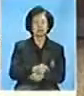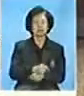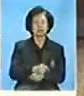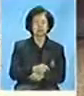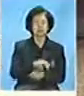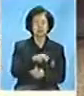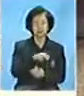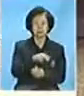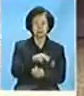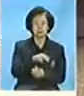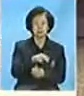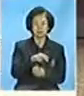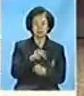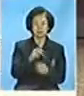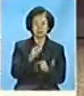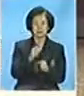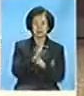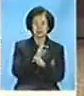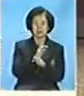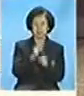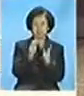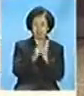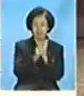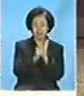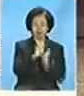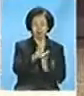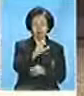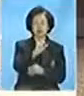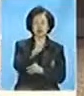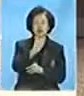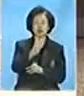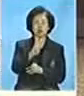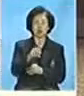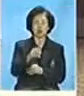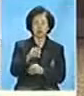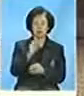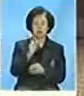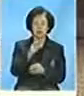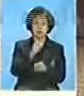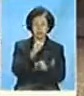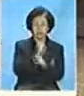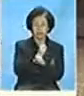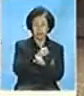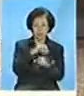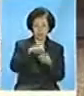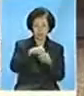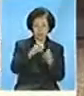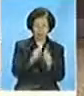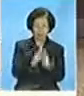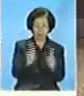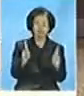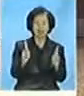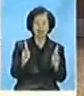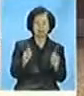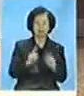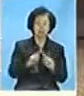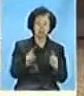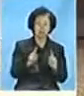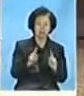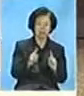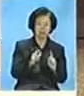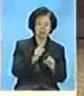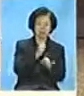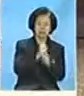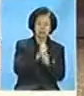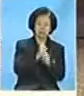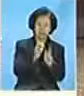างานของงานหลักอีกงานหนึ่งของสมาชิกวุฒิสภาก็คืองานในกรรมาธิการแต่สิ่งต่างๆที่กรรมาธิการได้ใ